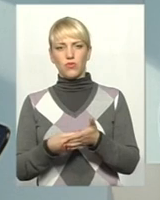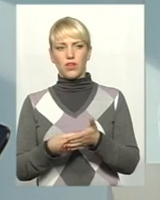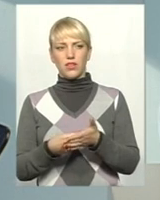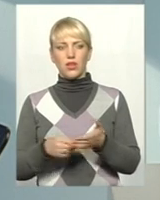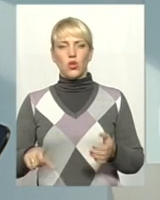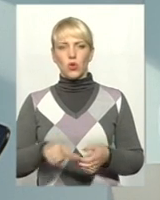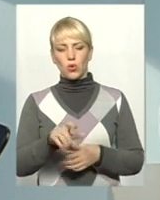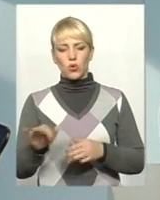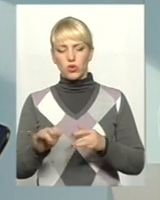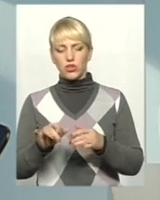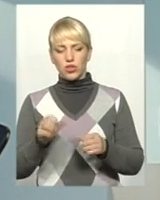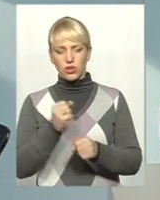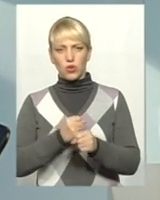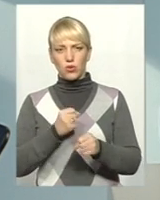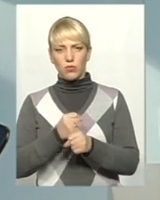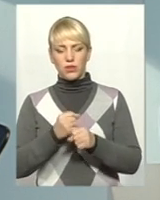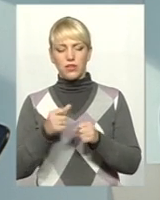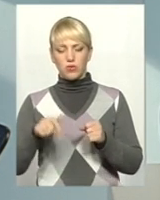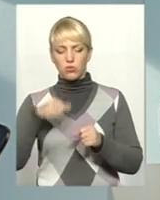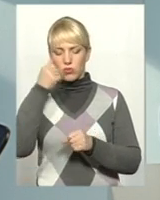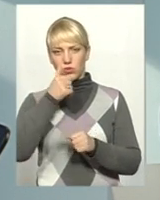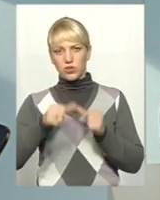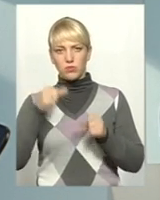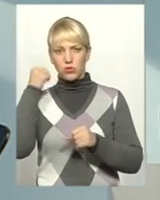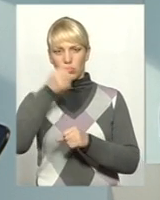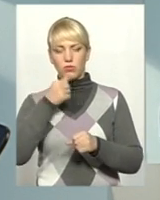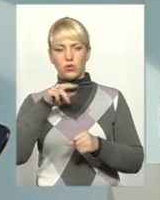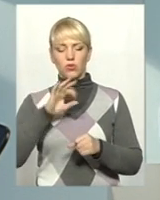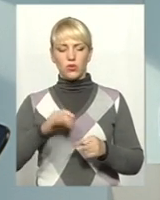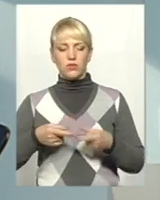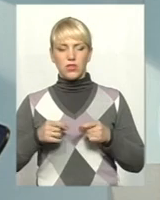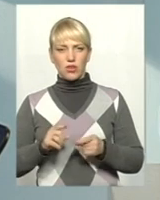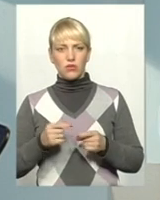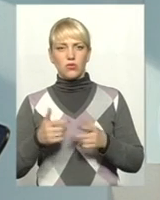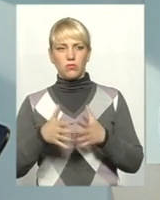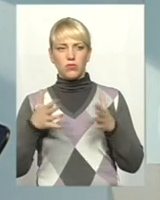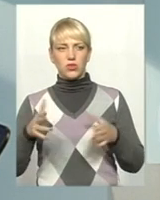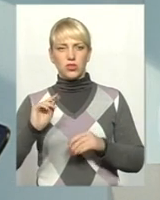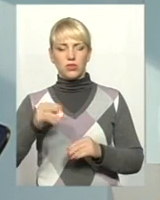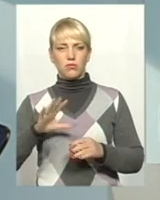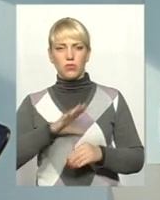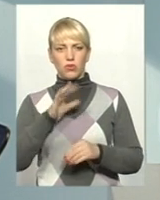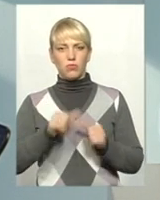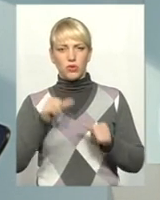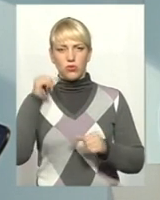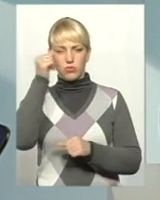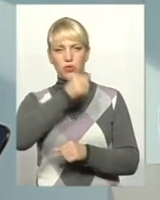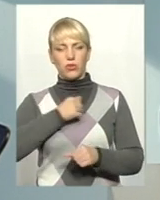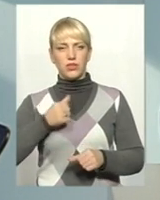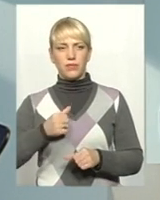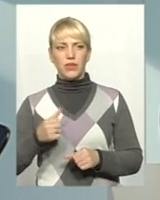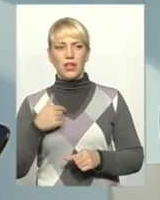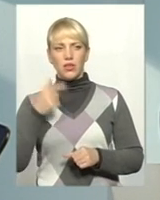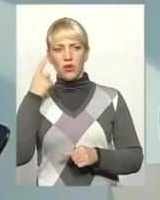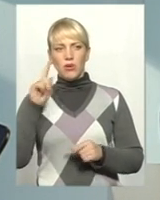дорожніх робіт в цьому році з минулим роком, то, звичайно, воно значно більше, чим було в минулому році. Я думаю,